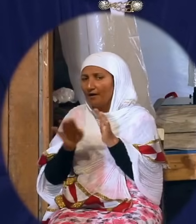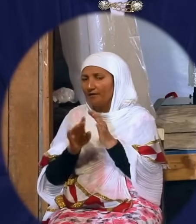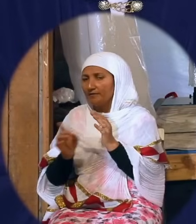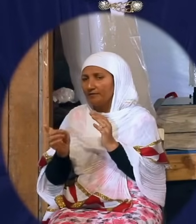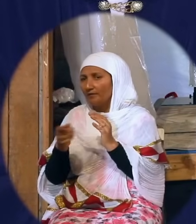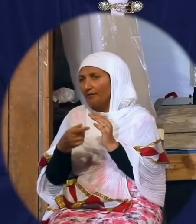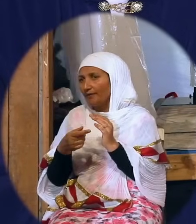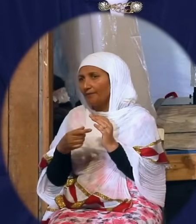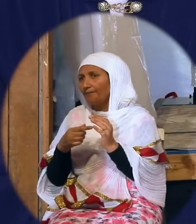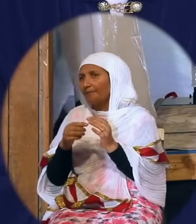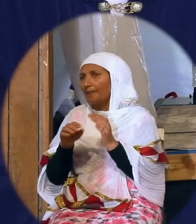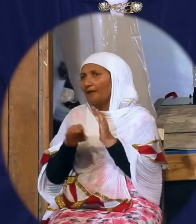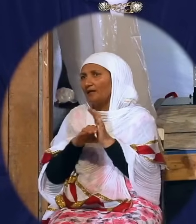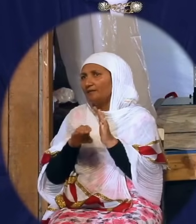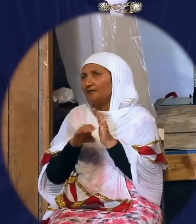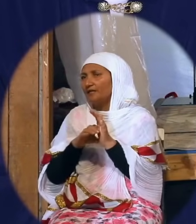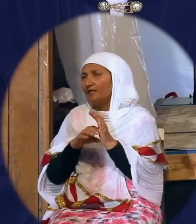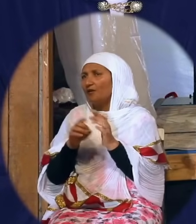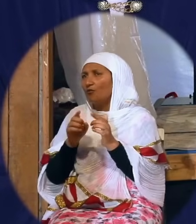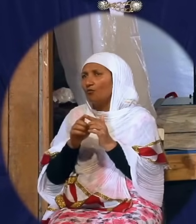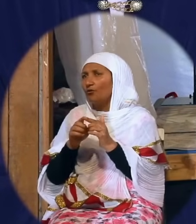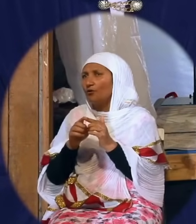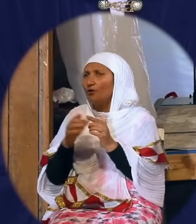አይደለም ለምሳሌ ወደ ኋላ የሚመጡ